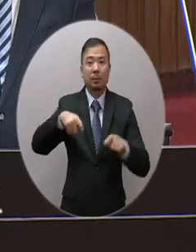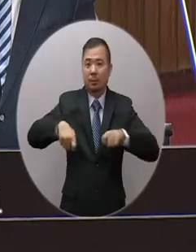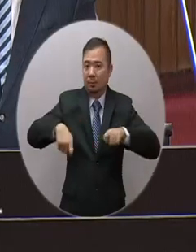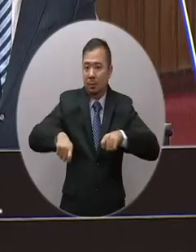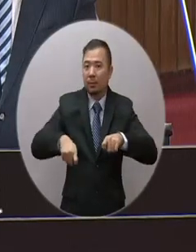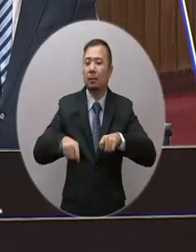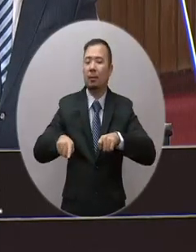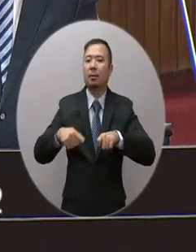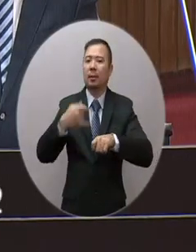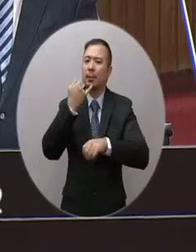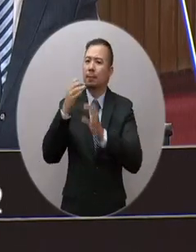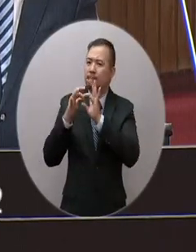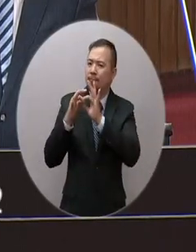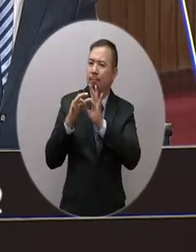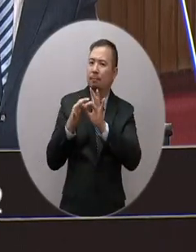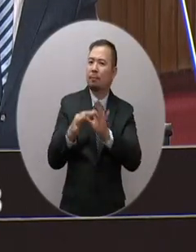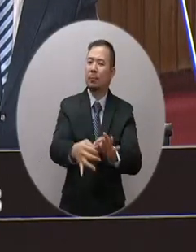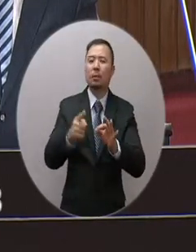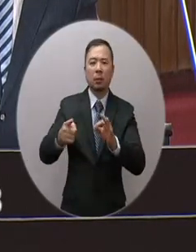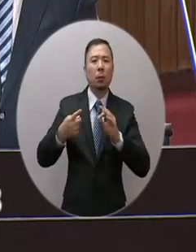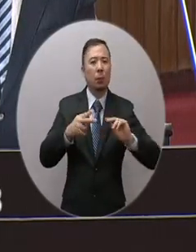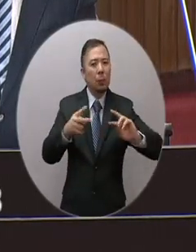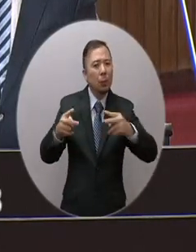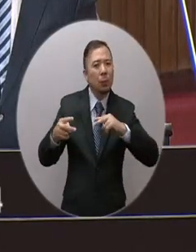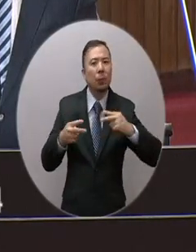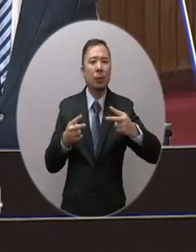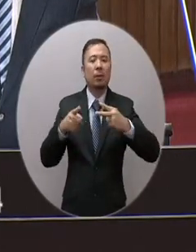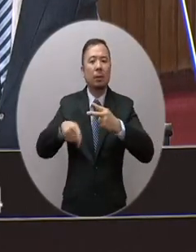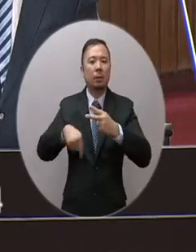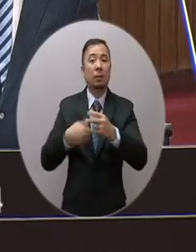能够持续不断的进行，而且让